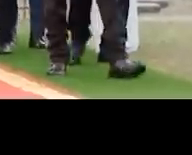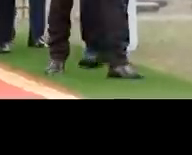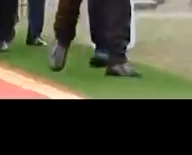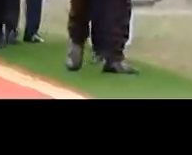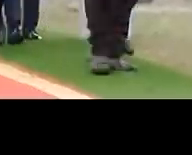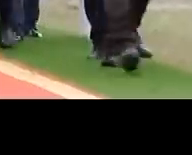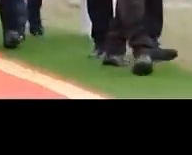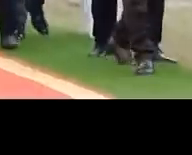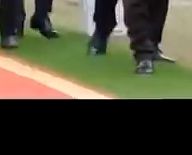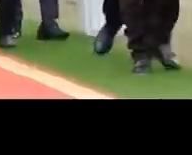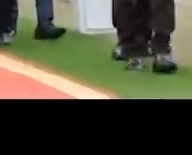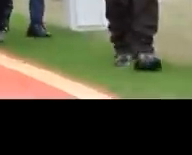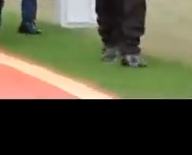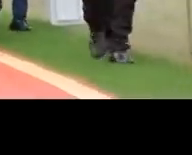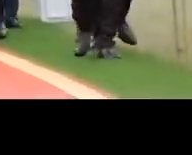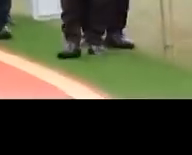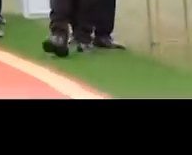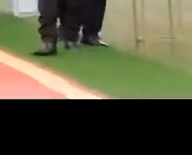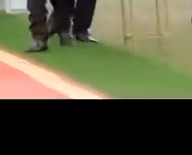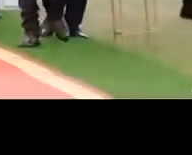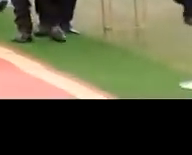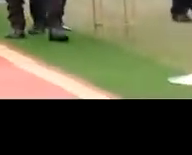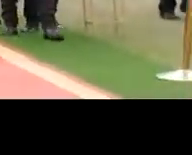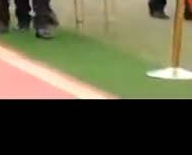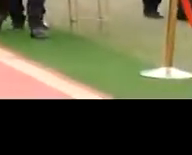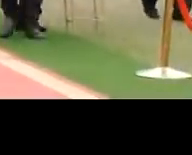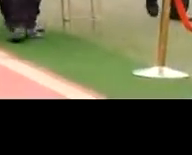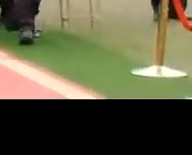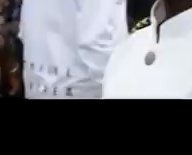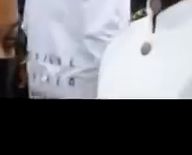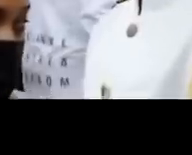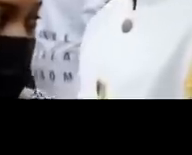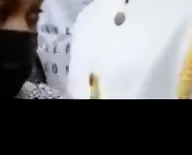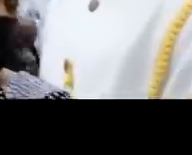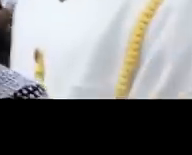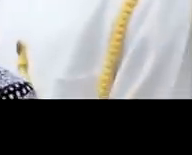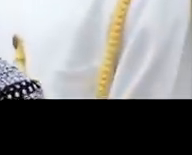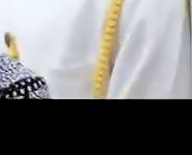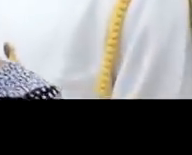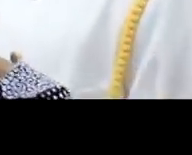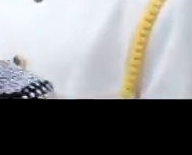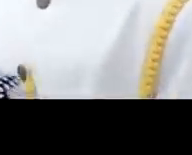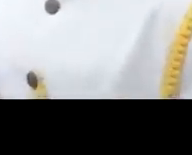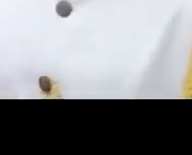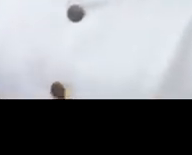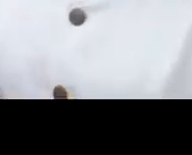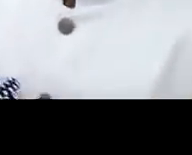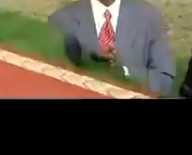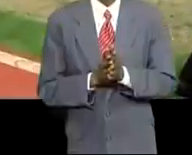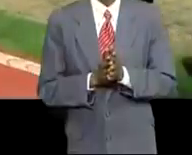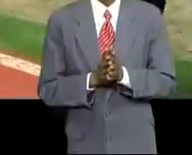Félix-Antoine Tshisekedi Tshilombo, qui a bénéficié de loyaux services de ce grand homme politique, lui a rendu un dernier hommage ce